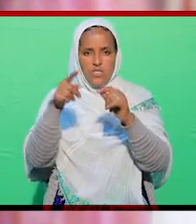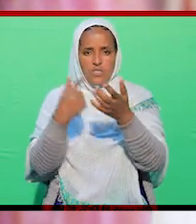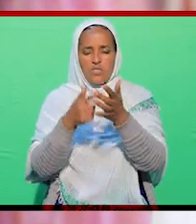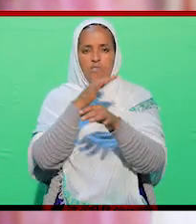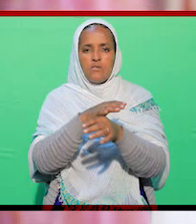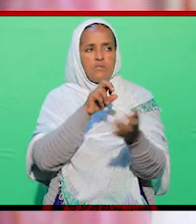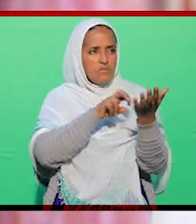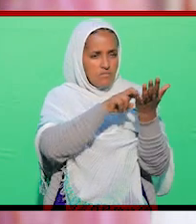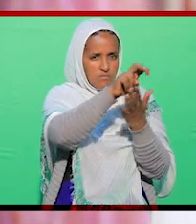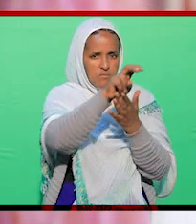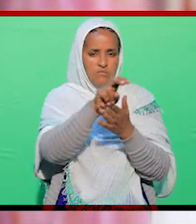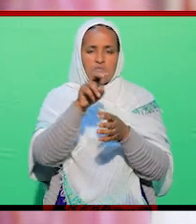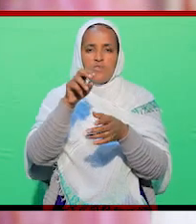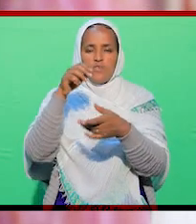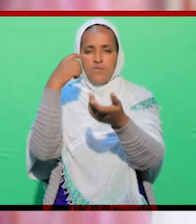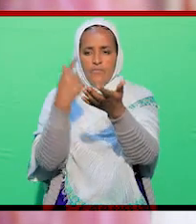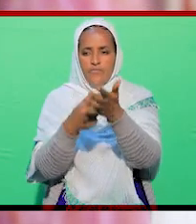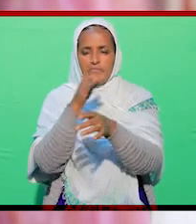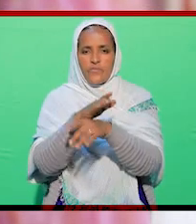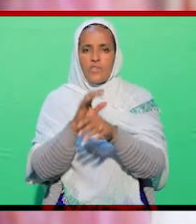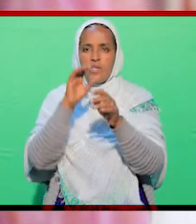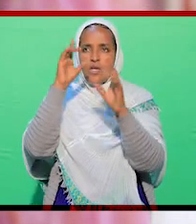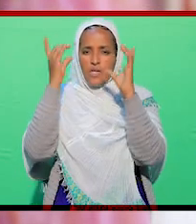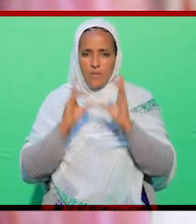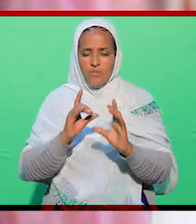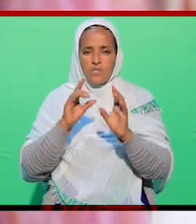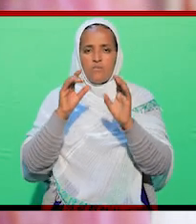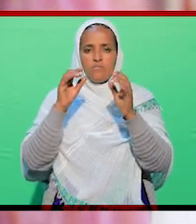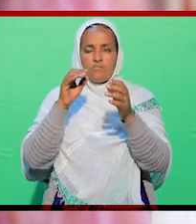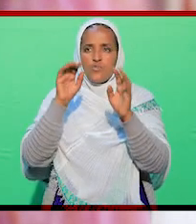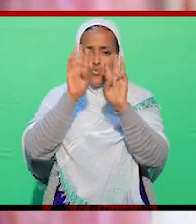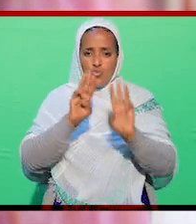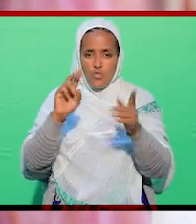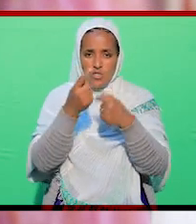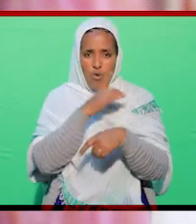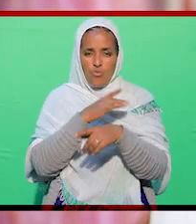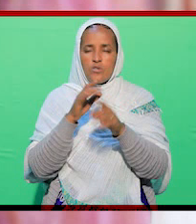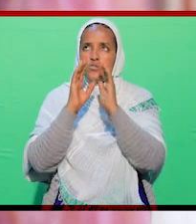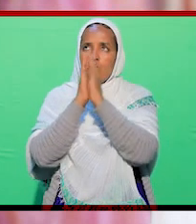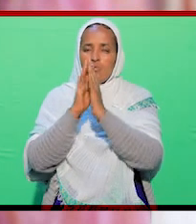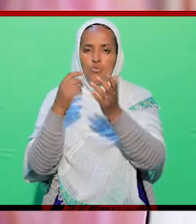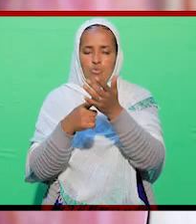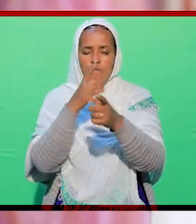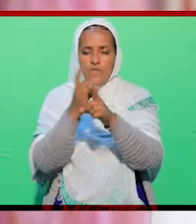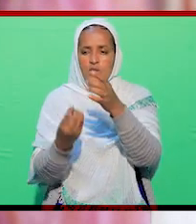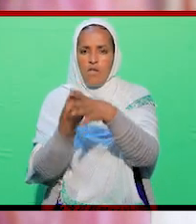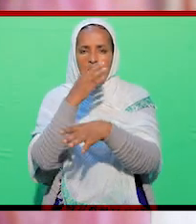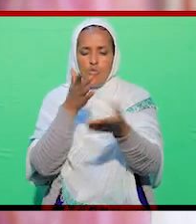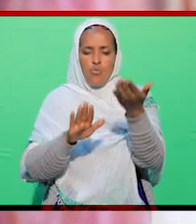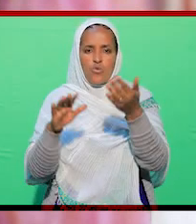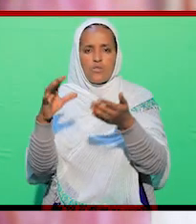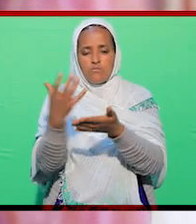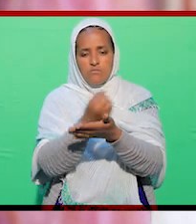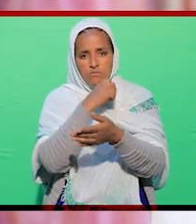የተነገረው። ነገር ግን ሽሽታችሁ በክረምት ወይም በሰንበት እንዳይሆን ጸልዩ እያለ ክረምት የቅጠል ወቅት እንደሆነ ሁሉ ሰው ሁሉ በቅጠልነት